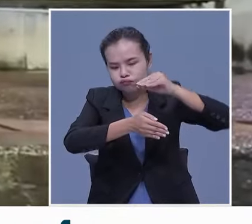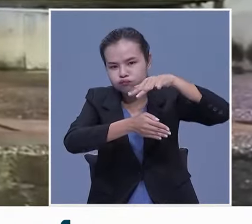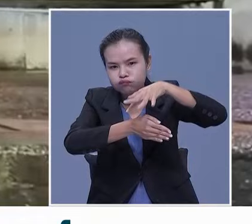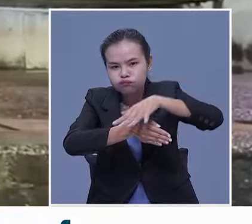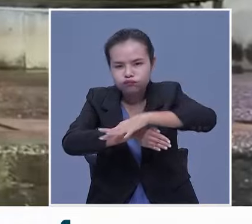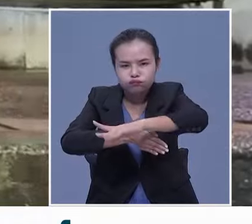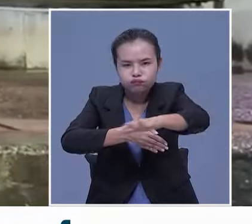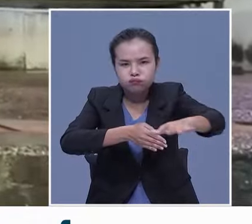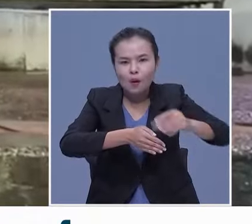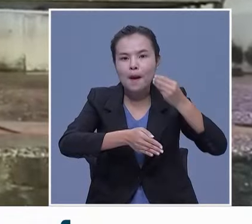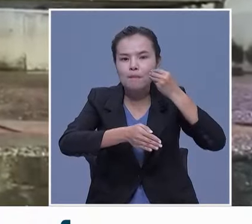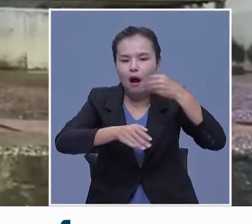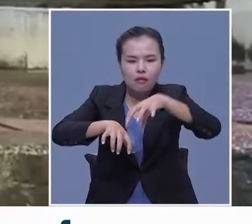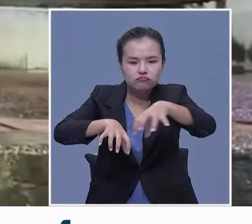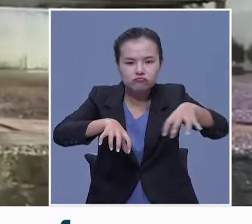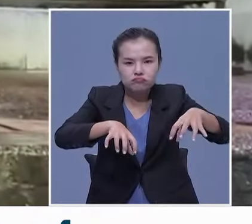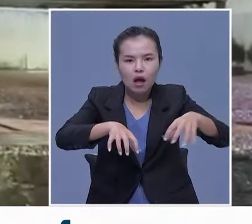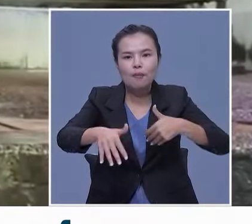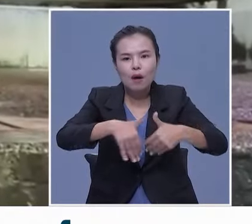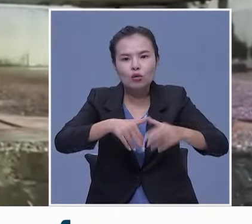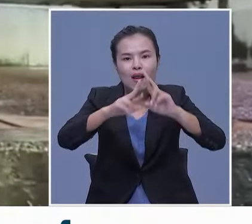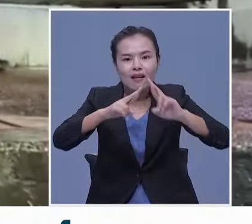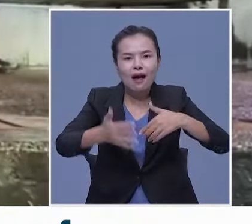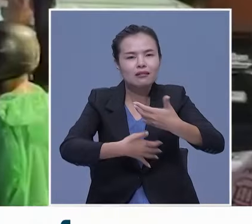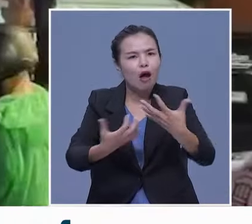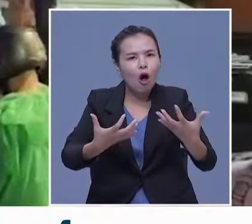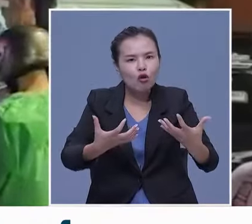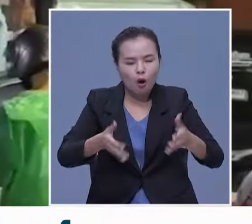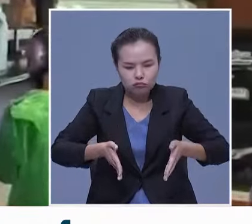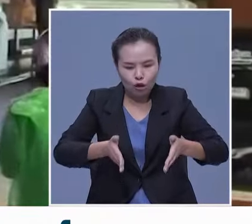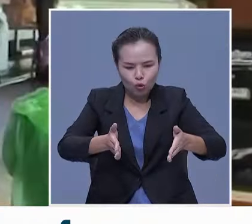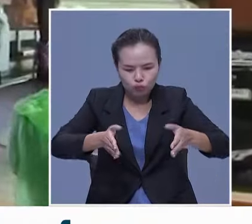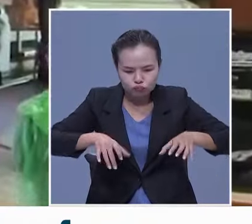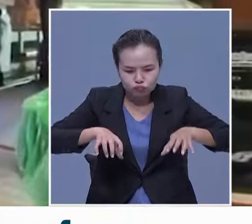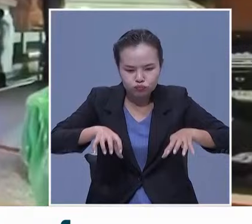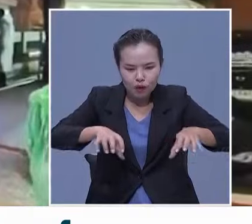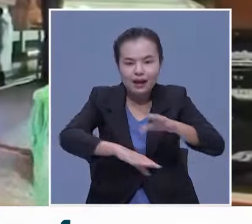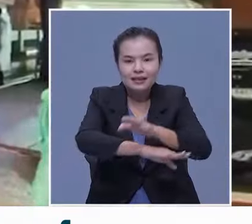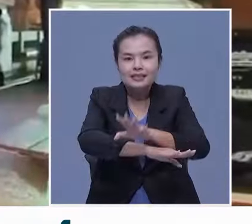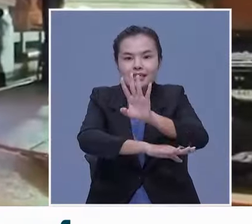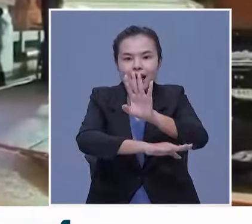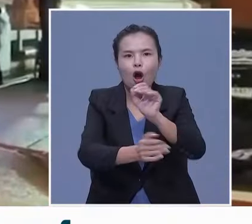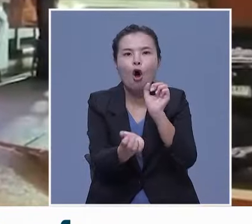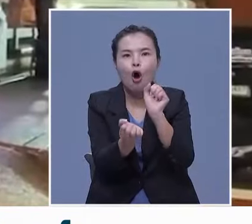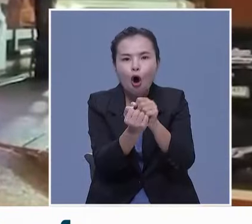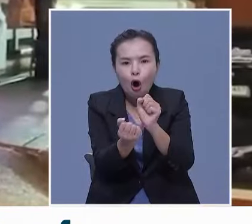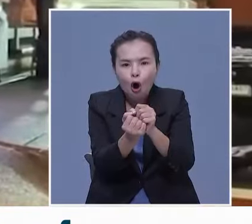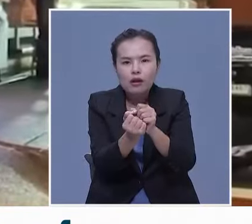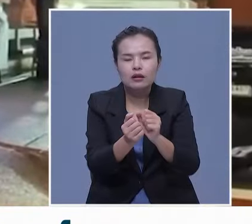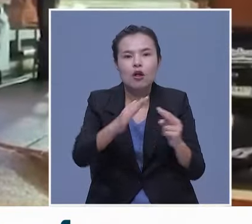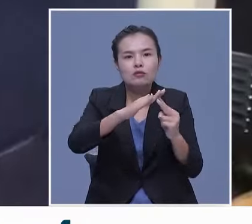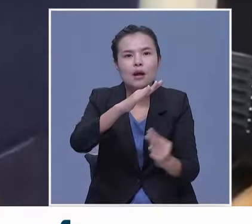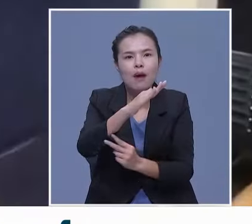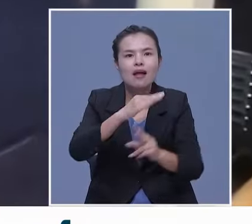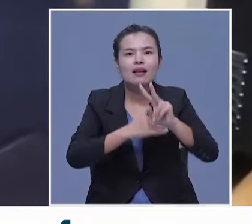เข้าท่วมบ้านเรือนประชาชนร้านค้าริมถนนเชียงใหม่ลำพูนนะครับตั้งแต่สี่แยกหนองหอยไปจนถึงเชิงสะพา